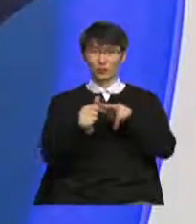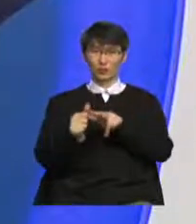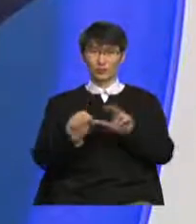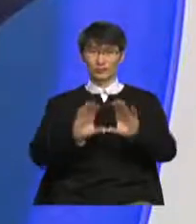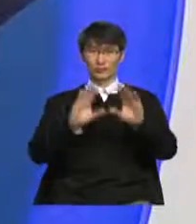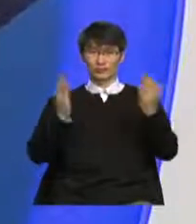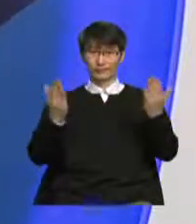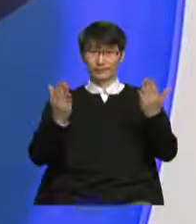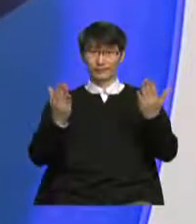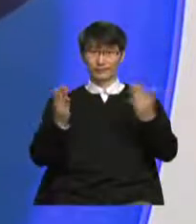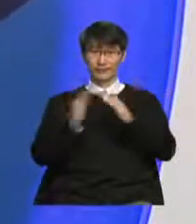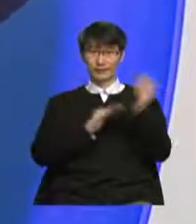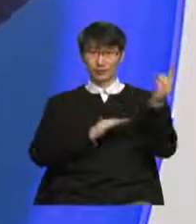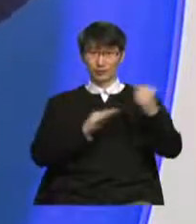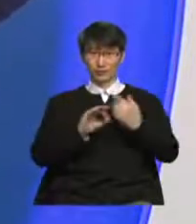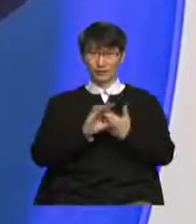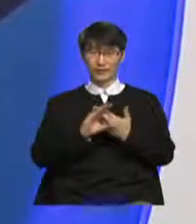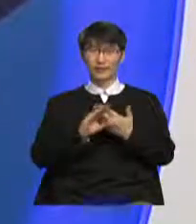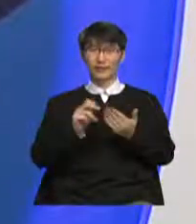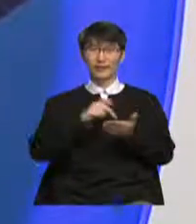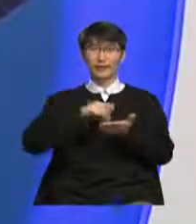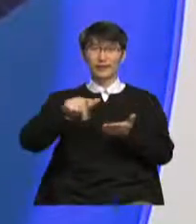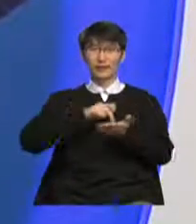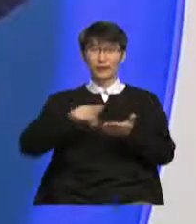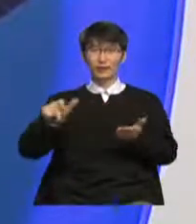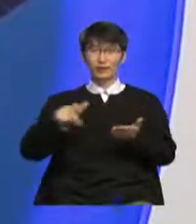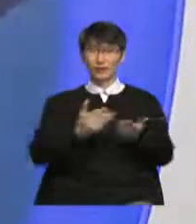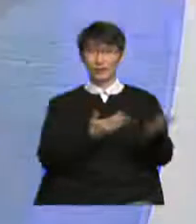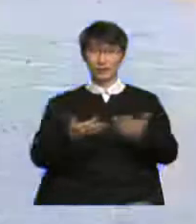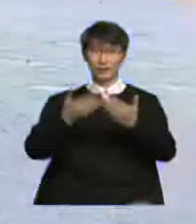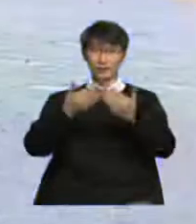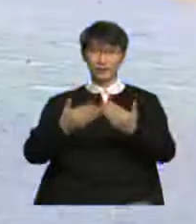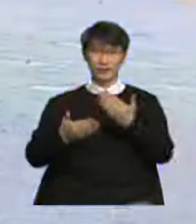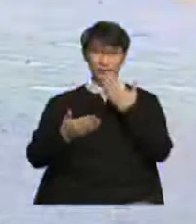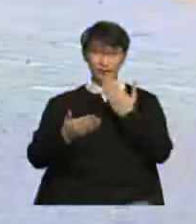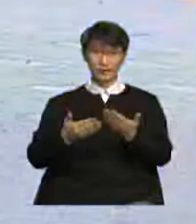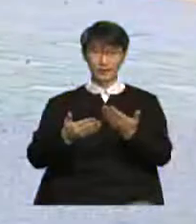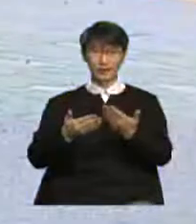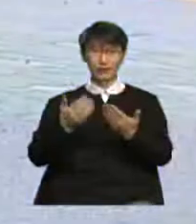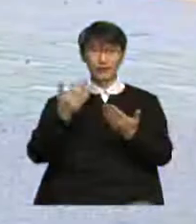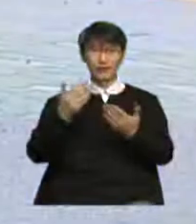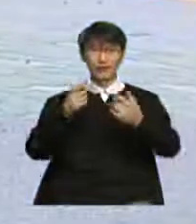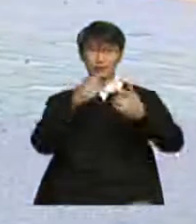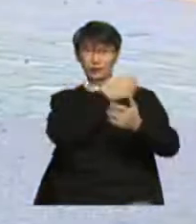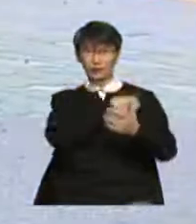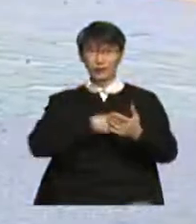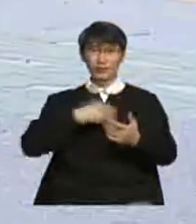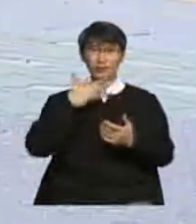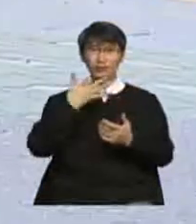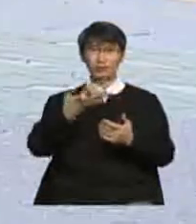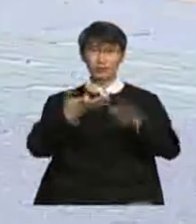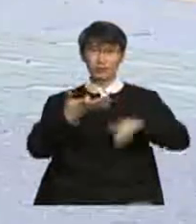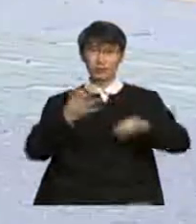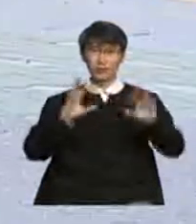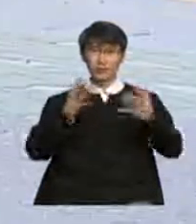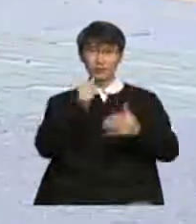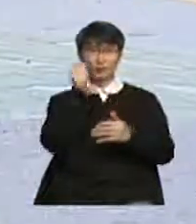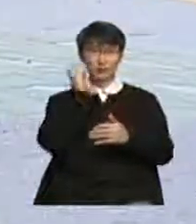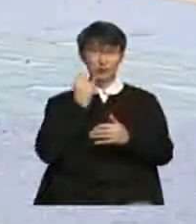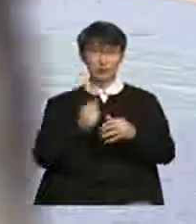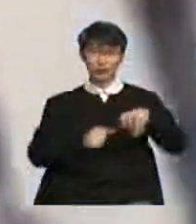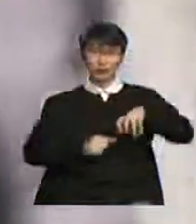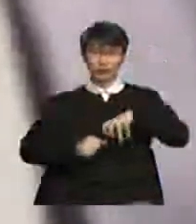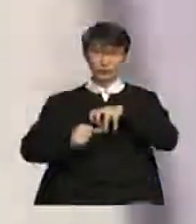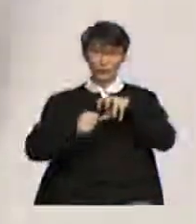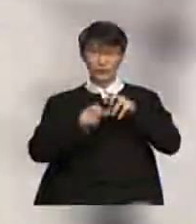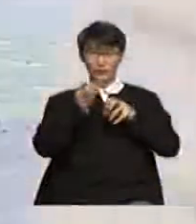성범죄자가 전출입 시 카카오톡으로 신상 정보를 안내받을 수 있습니다. 해당 행정동의 19세 미만 아동 청소년을 보호하고